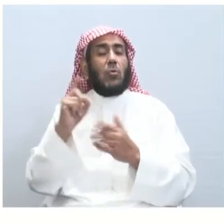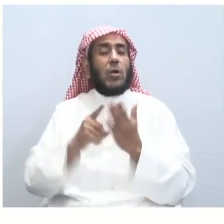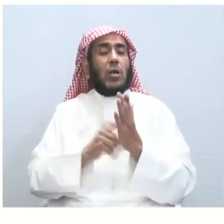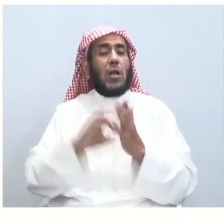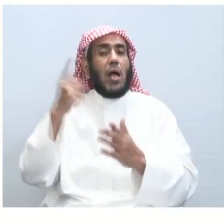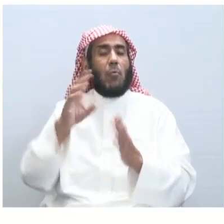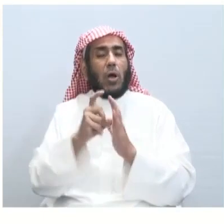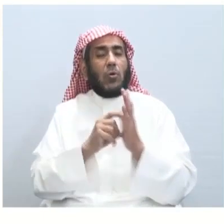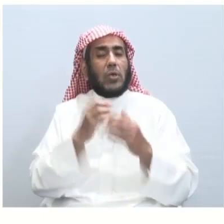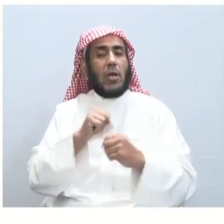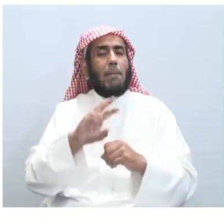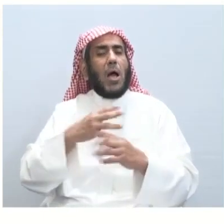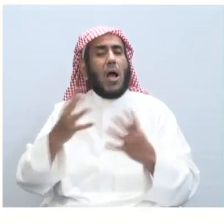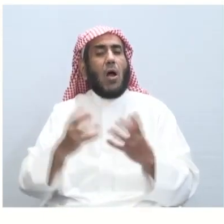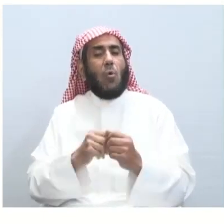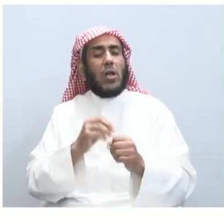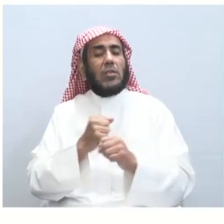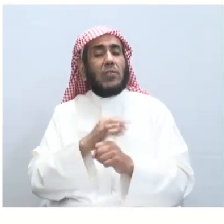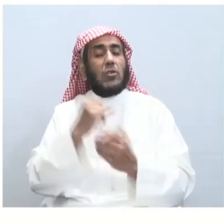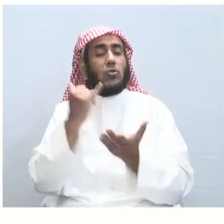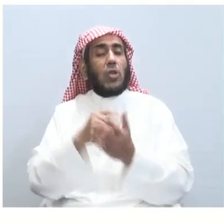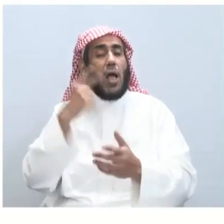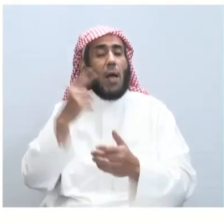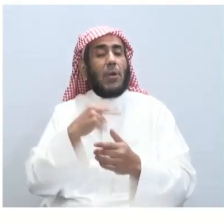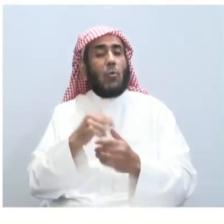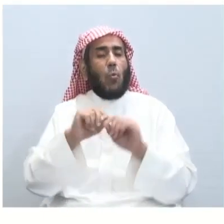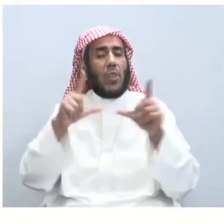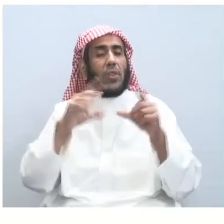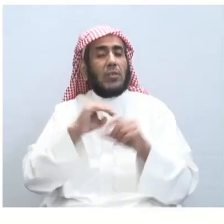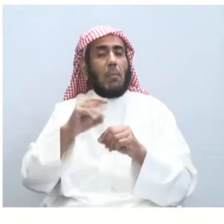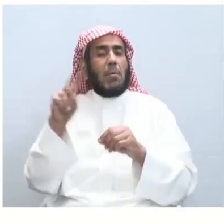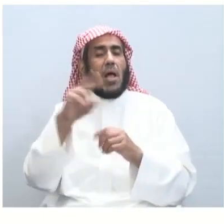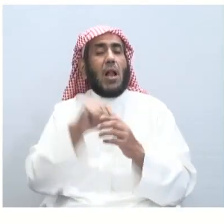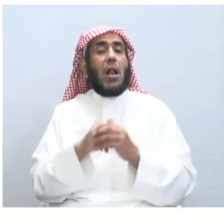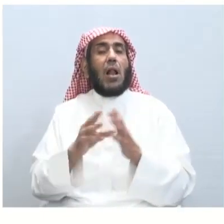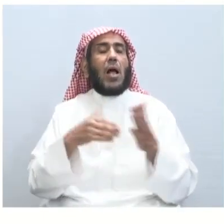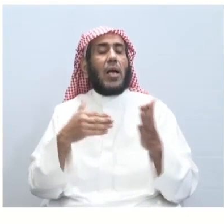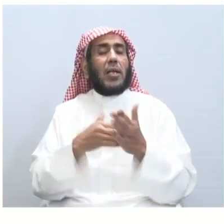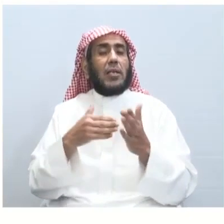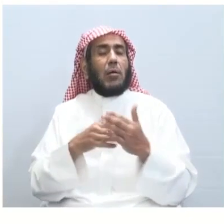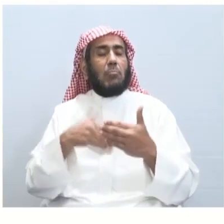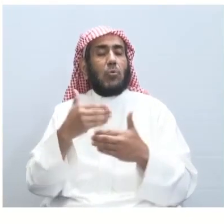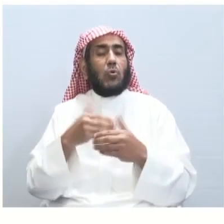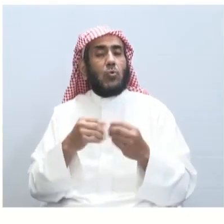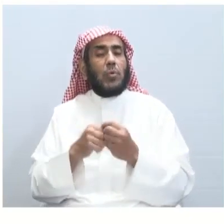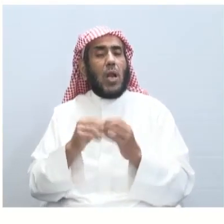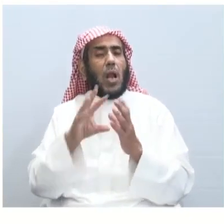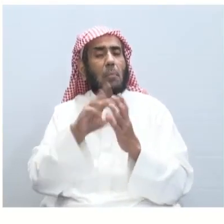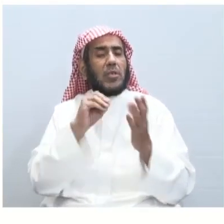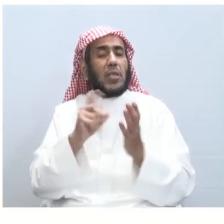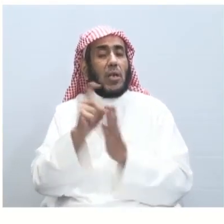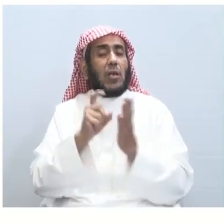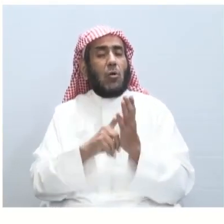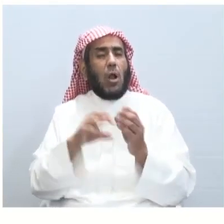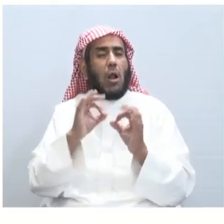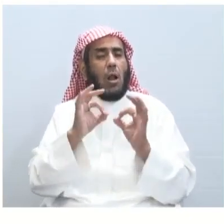والقانون العام ما احوال التصرفات السلطه العامه الدوله وضح اجابتك بمثال اخيرا بالرجوع للمصادر القانون